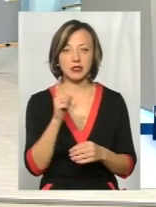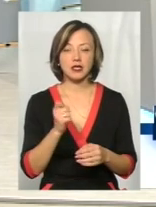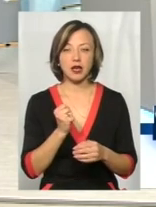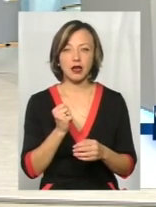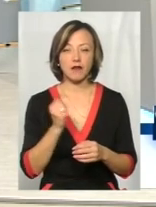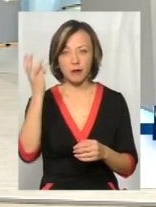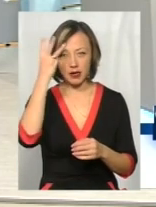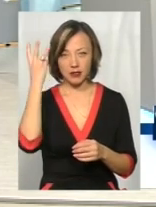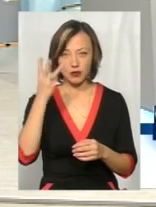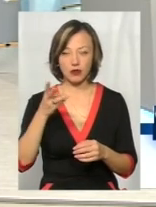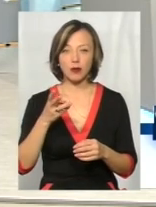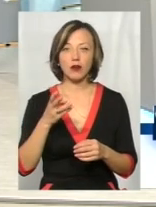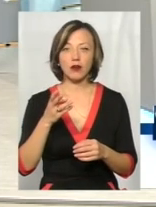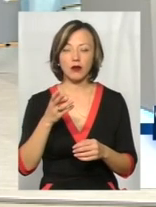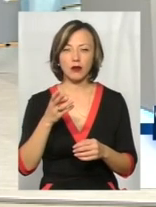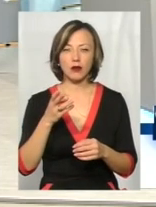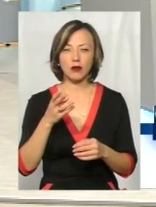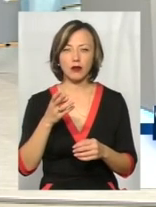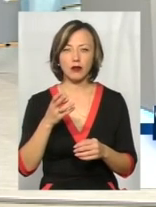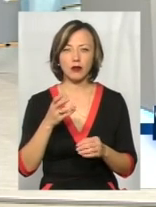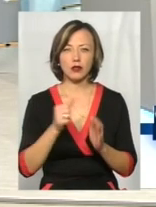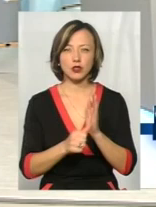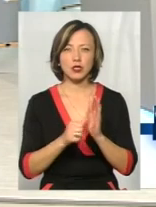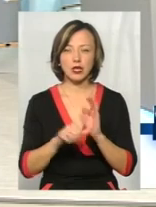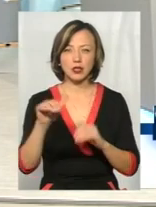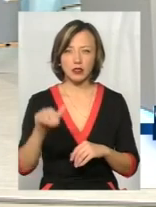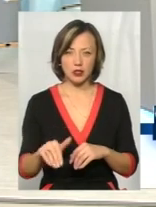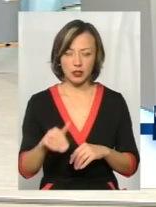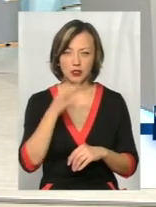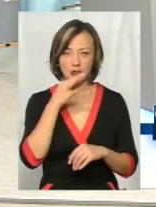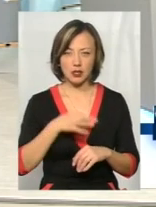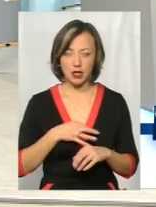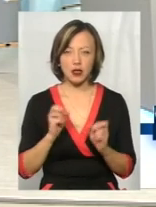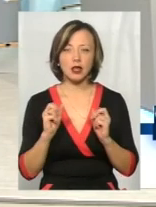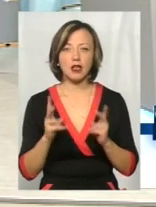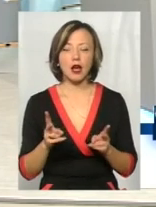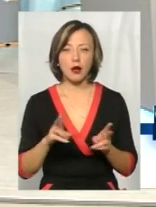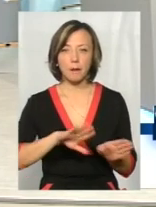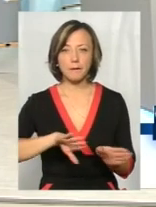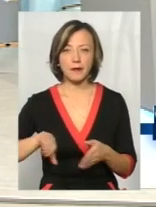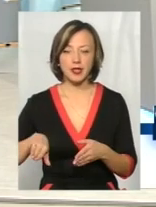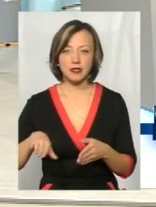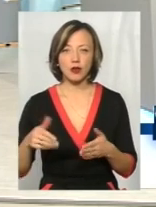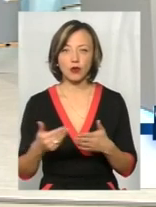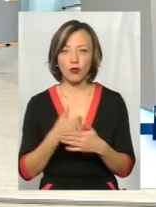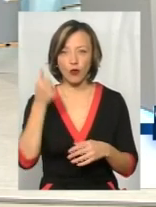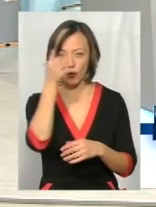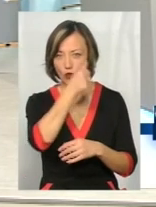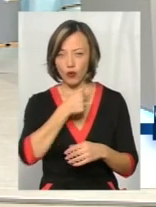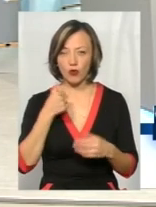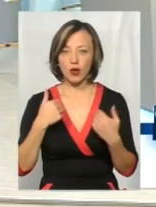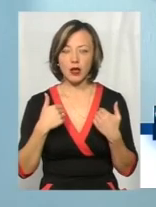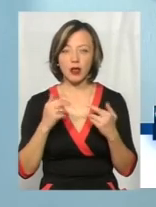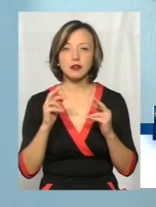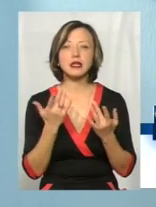Хмельницькому около 60 тисяч, я сказав. Як після нового року, як воно це